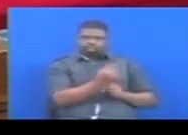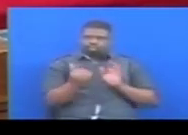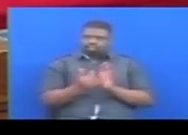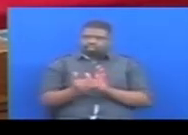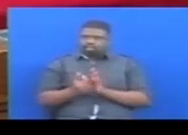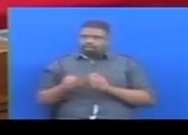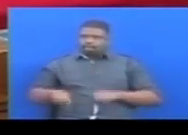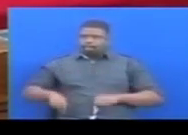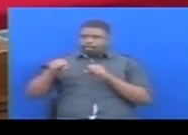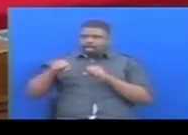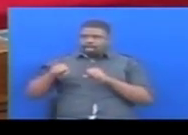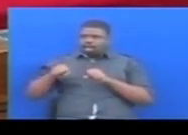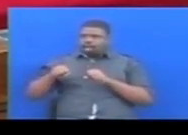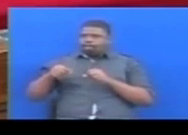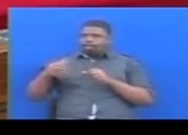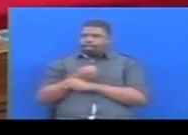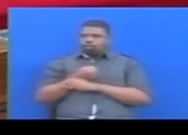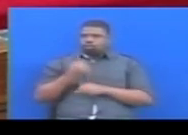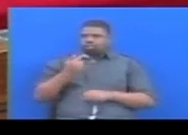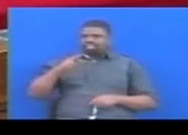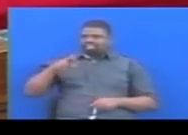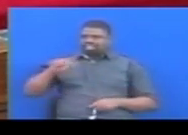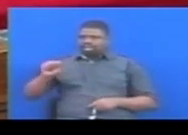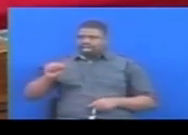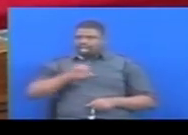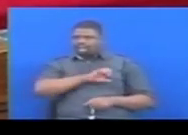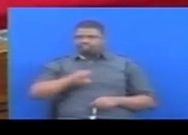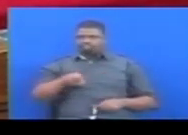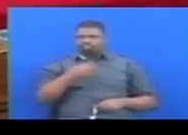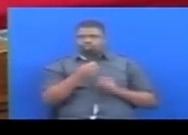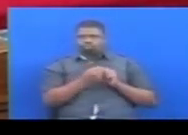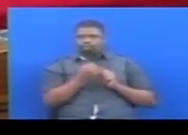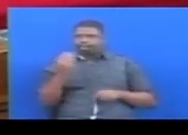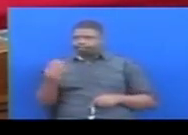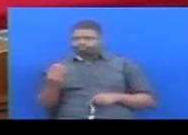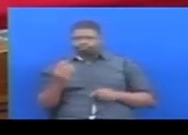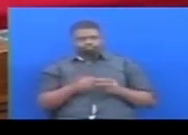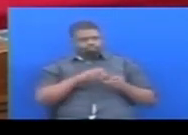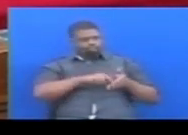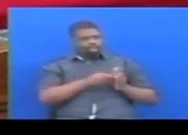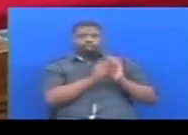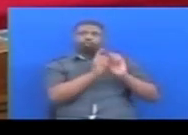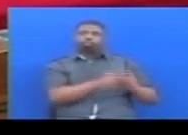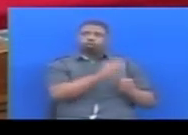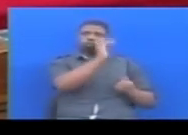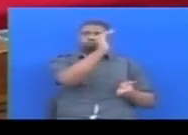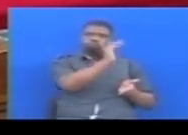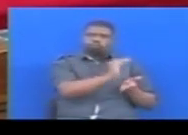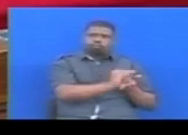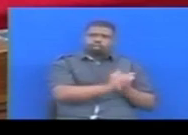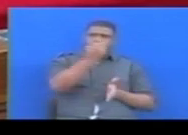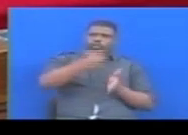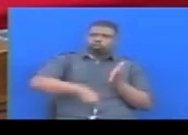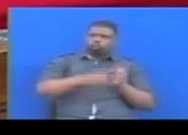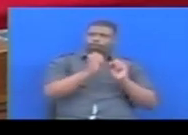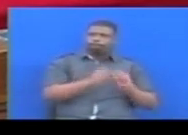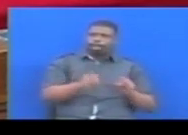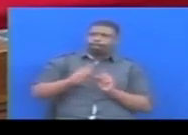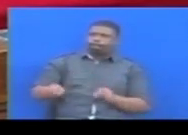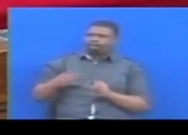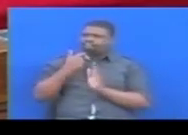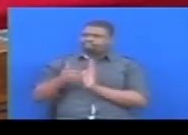Act ya mwaka 2014. Lakini vile vile tunao mkakati wa kupunguza au kuondoa ushuru na tozo mbalimbali kama vile ushuru wa